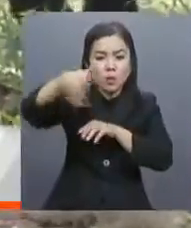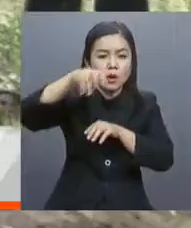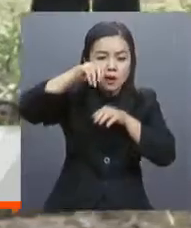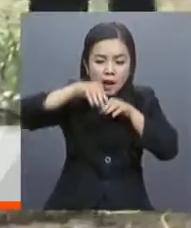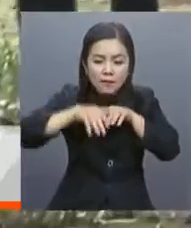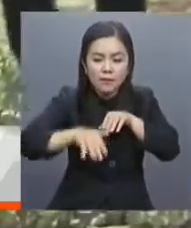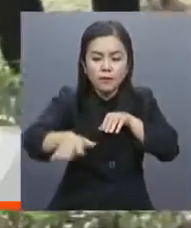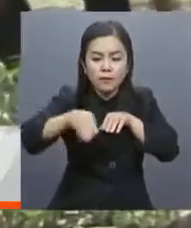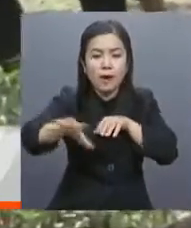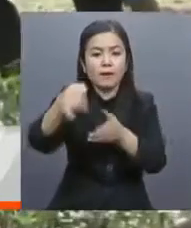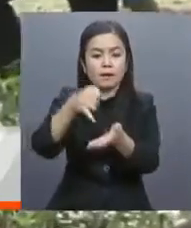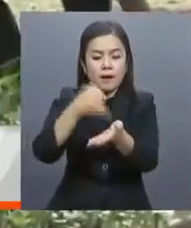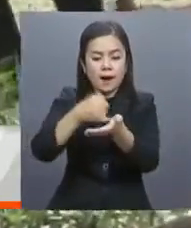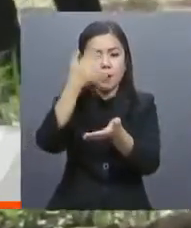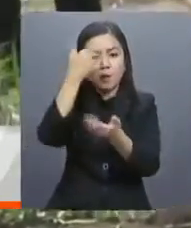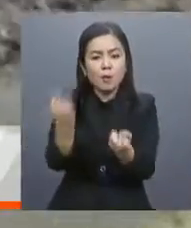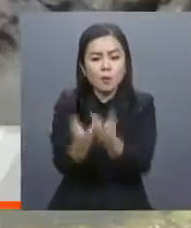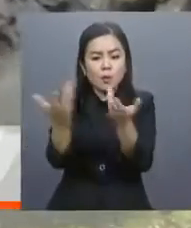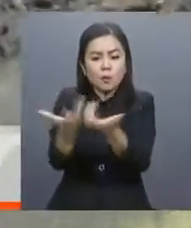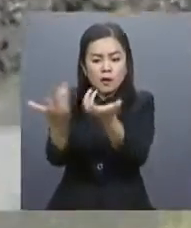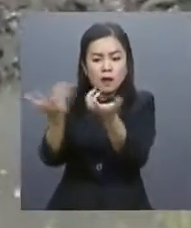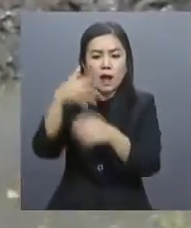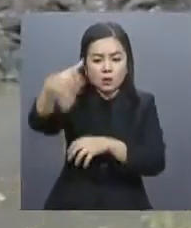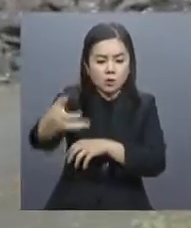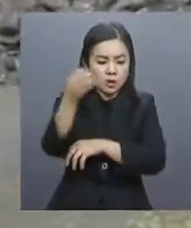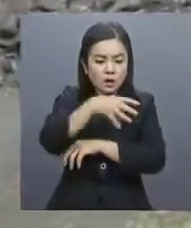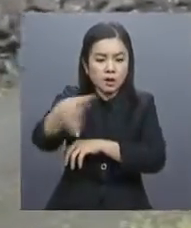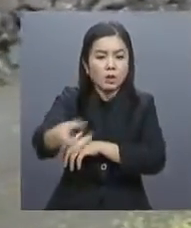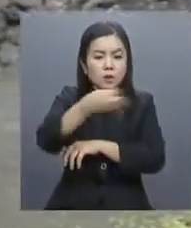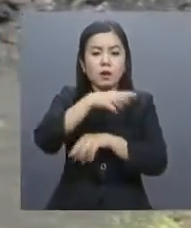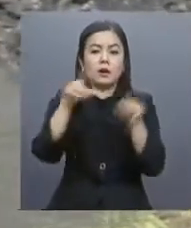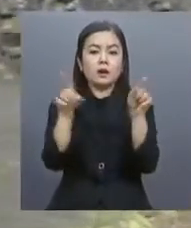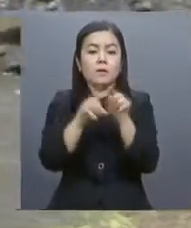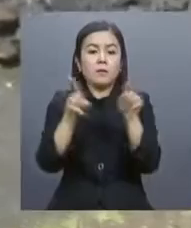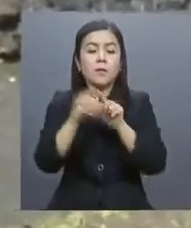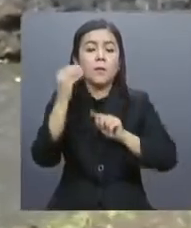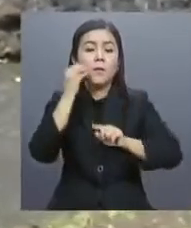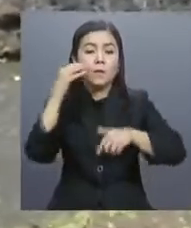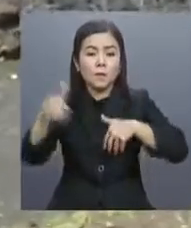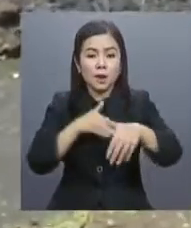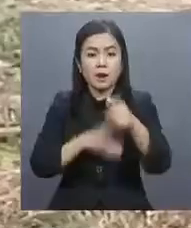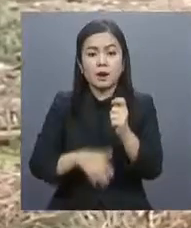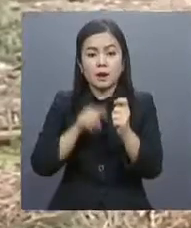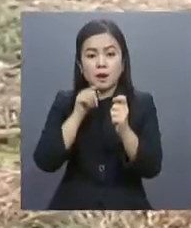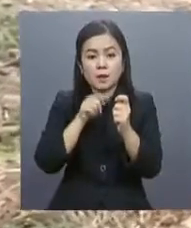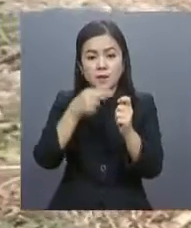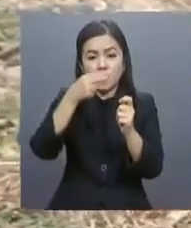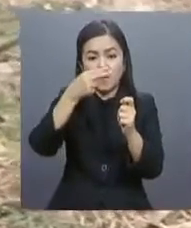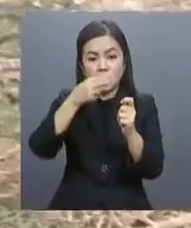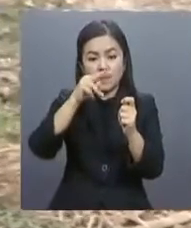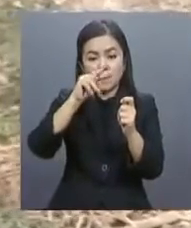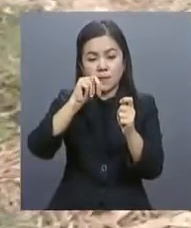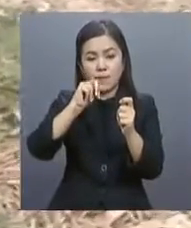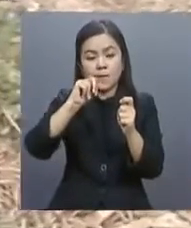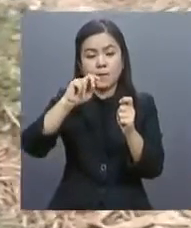ขินและมีวัชพืชขึ้นจำนวนมากเช่นเดียวกับที่ชาวตำบลสาลาครุอำเภอหนองเสือจังหวัดปทุมธานีต้องช่ว